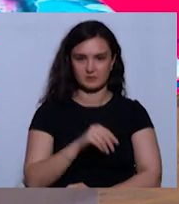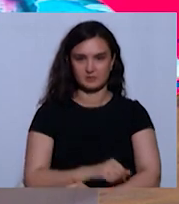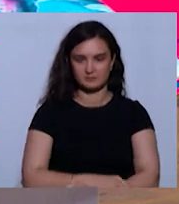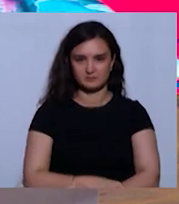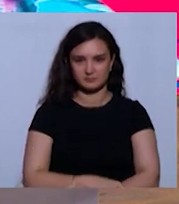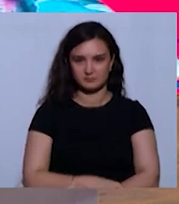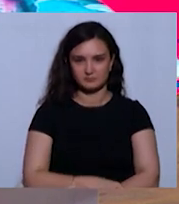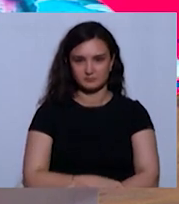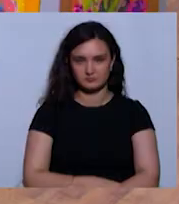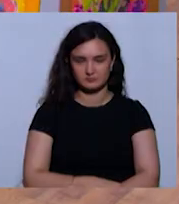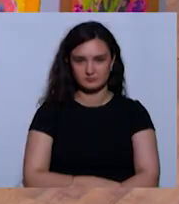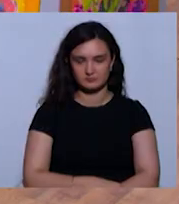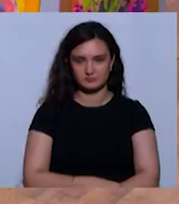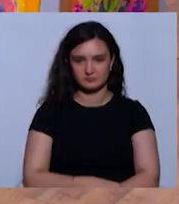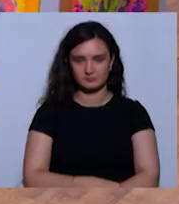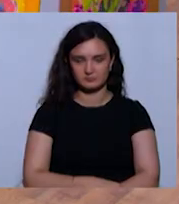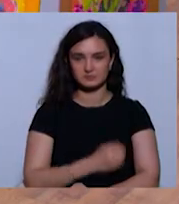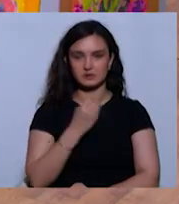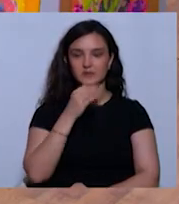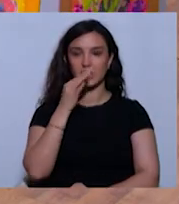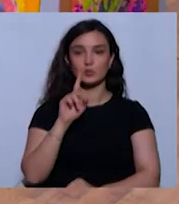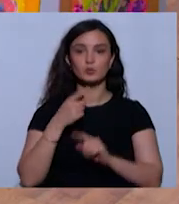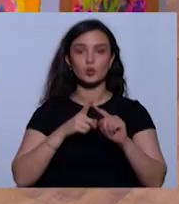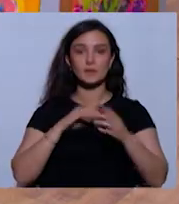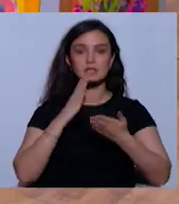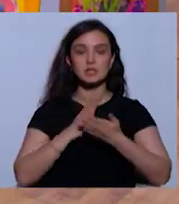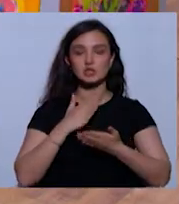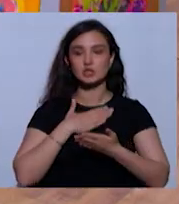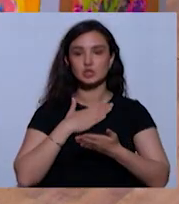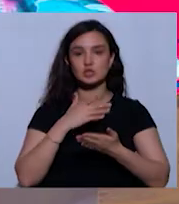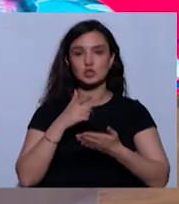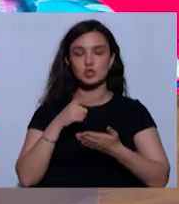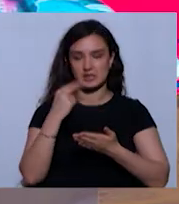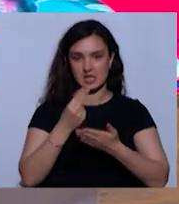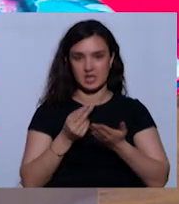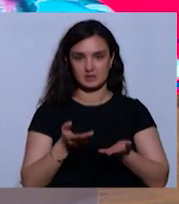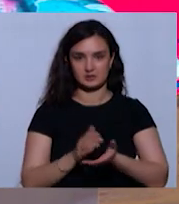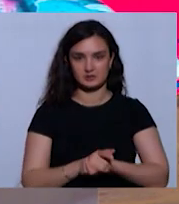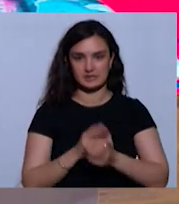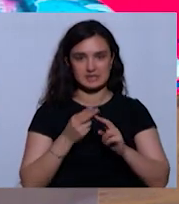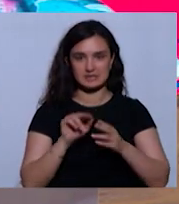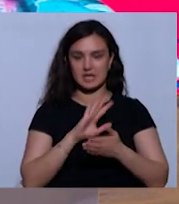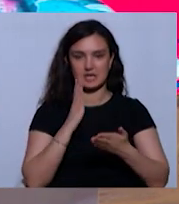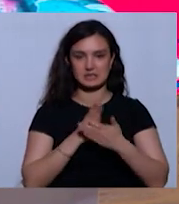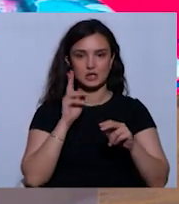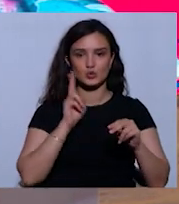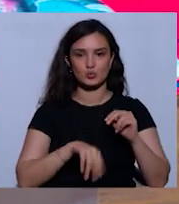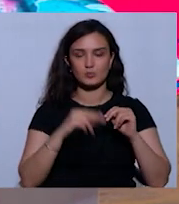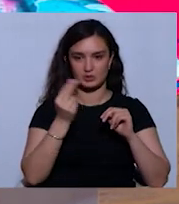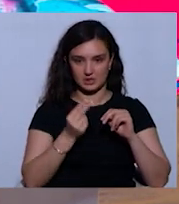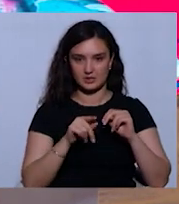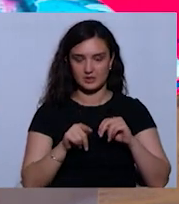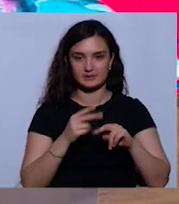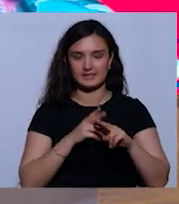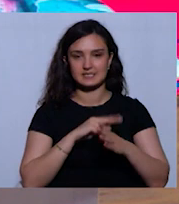ყველაფერი. თან კიდევ გეუბნებით, რომ ეს არის ჩანახატი, ხო? ეს არ არის დასრულებული